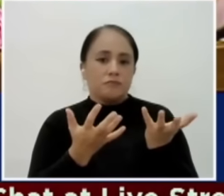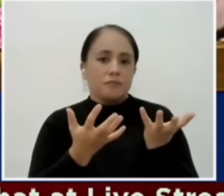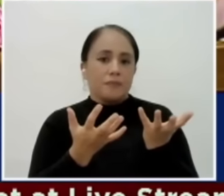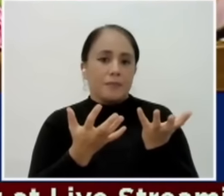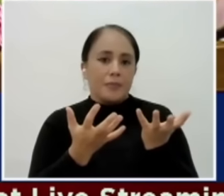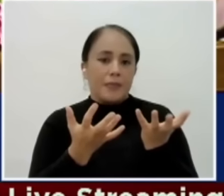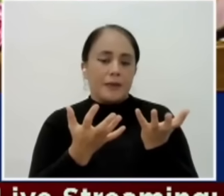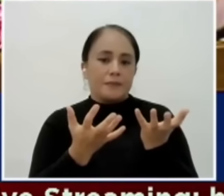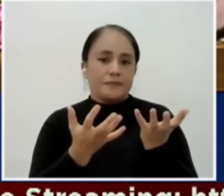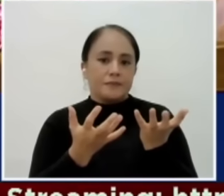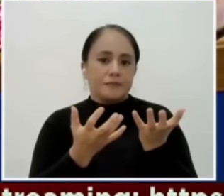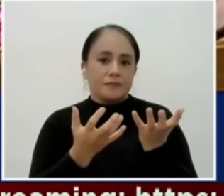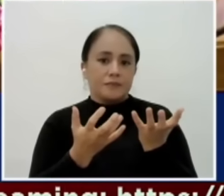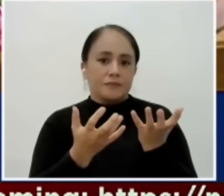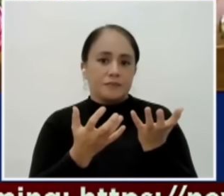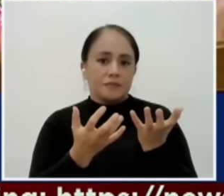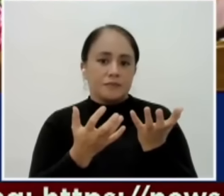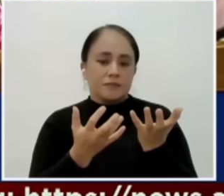is